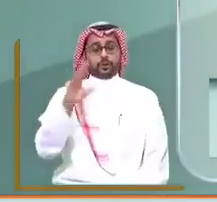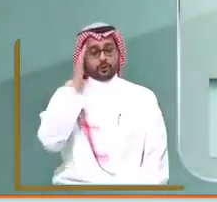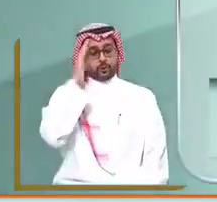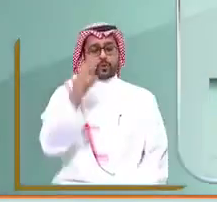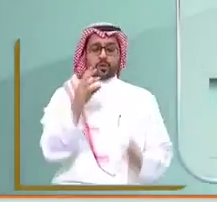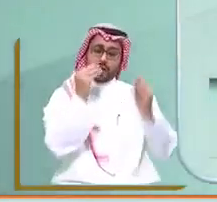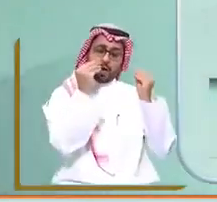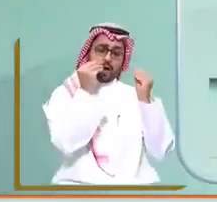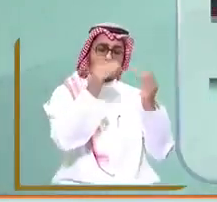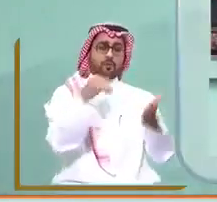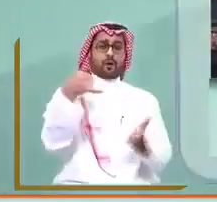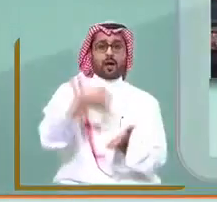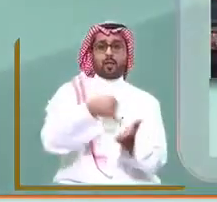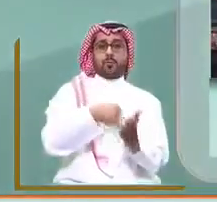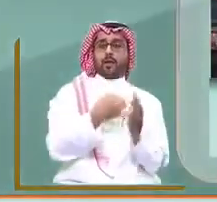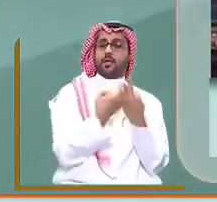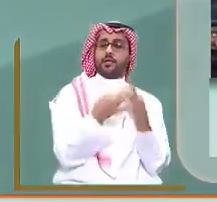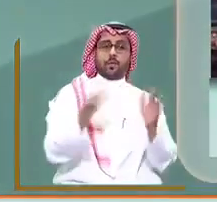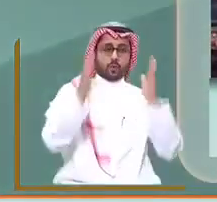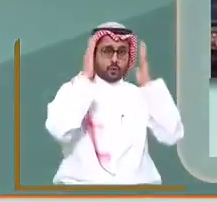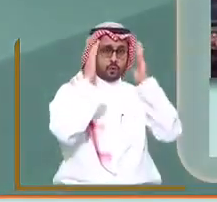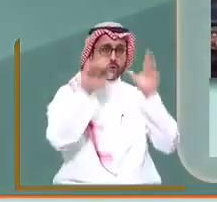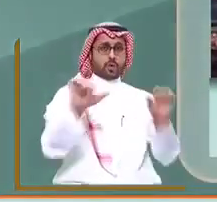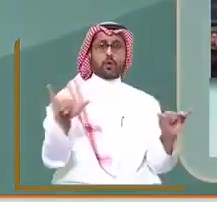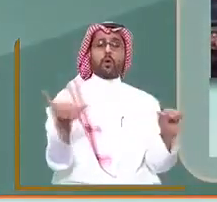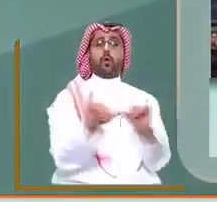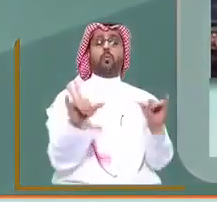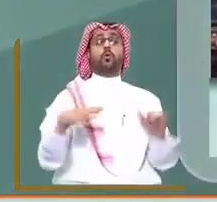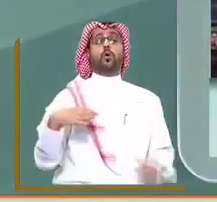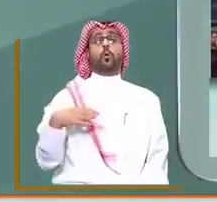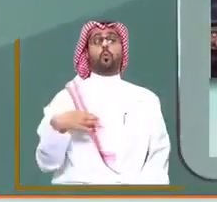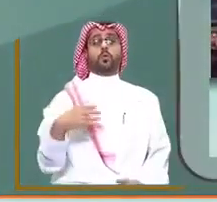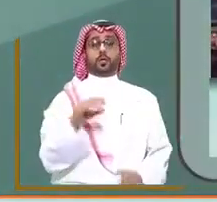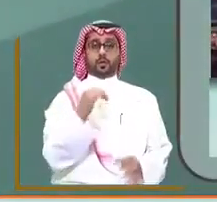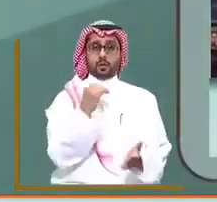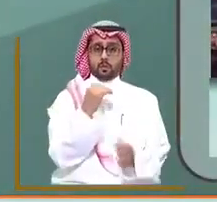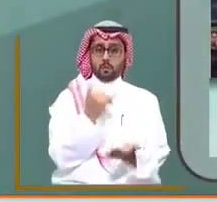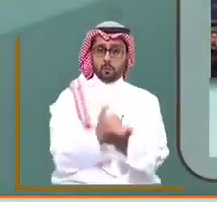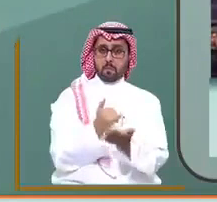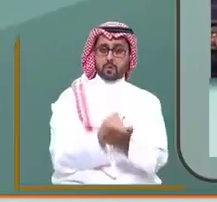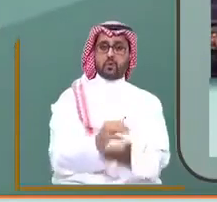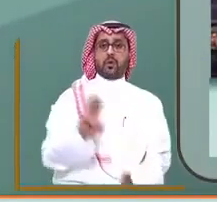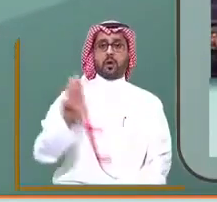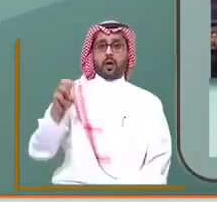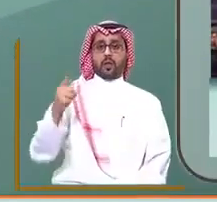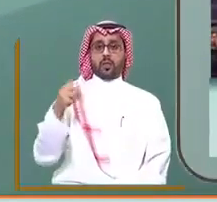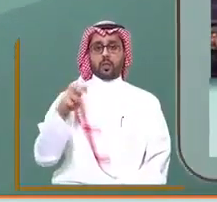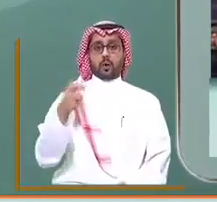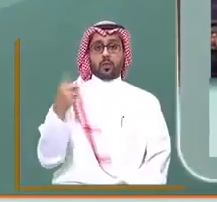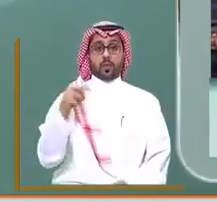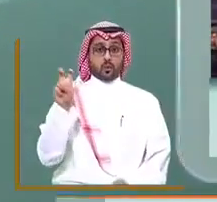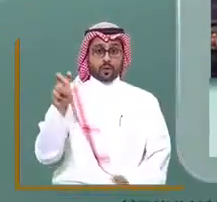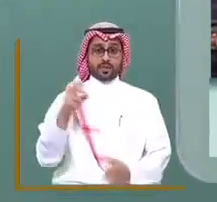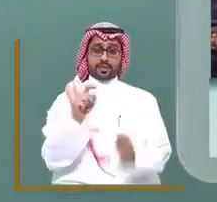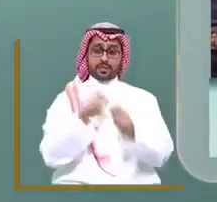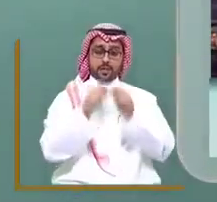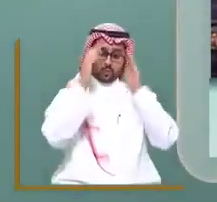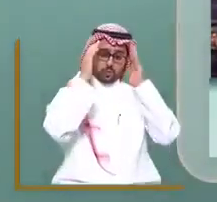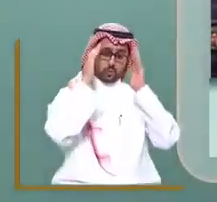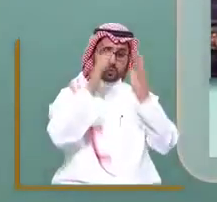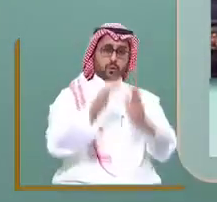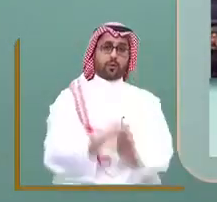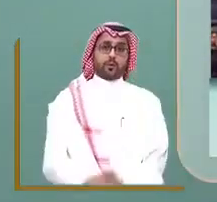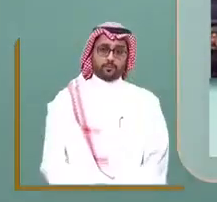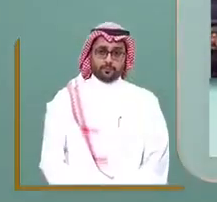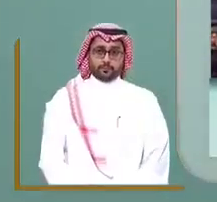التوفيق ولهذا المركز والقائمين عليه. اشكرك المدير التنفيذي لمركز الثوره الصناعيه الرابعه في المملكه الدكتور منصور